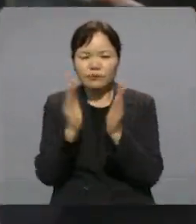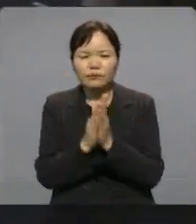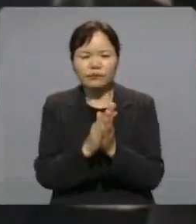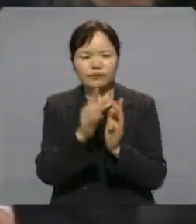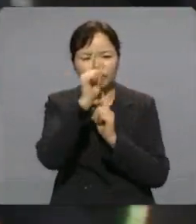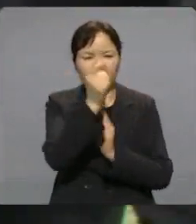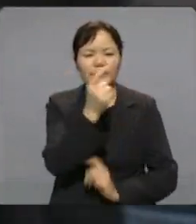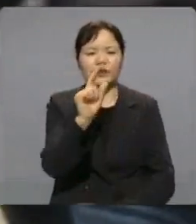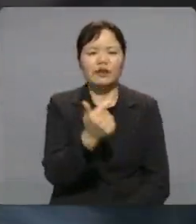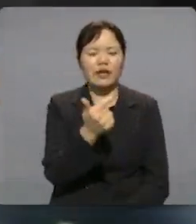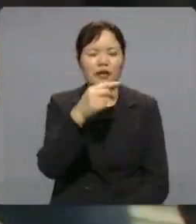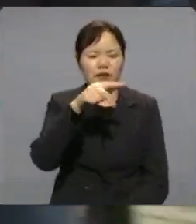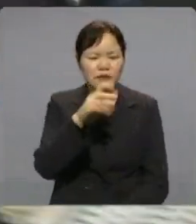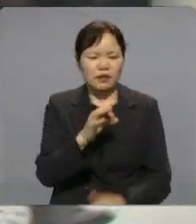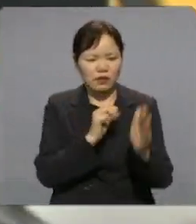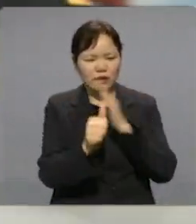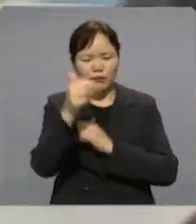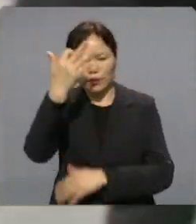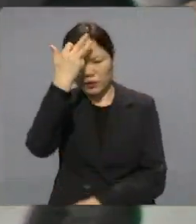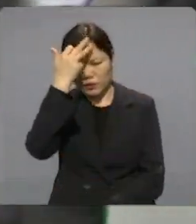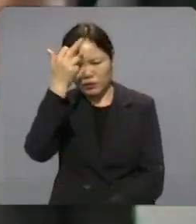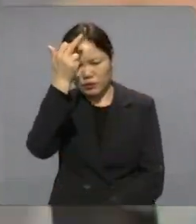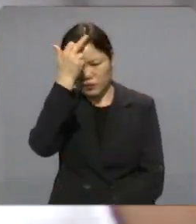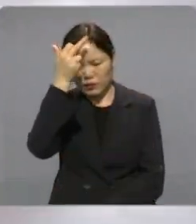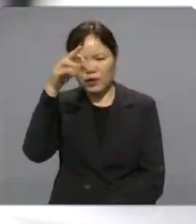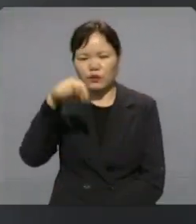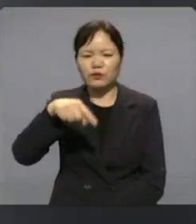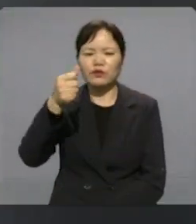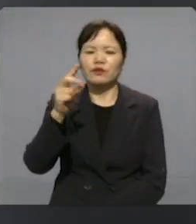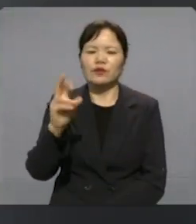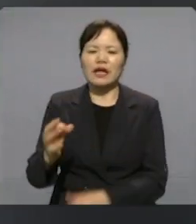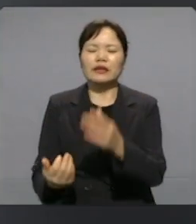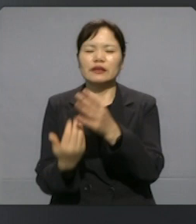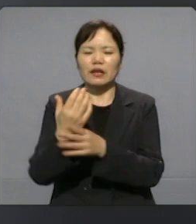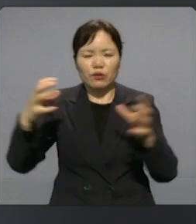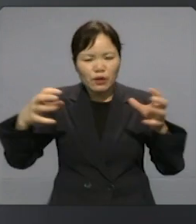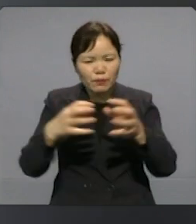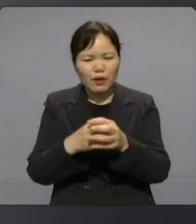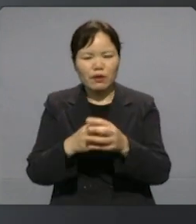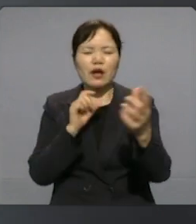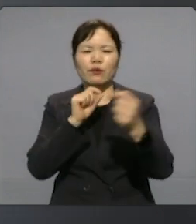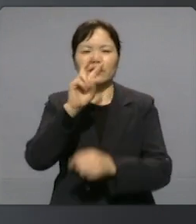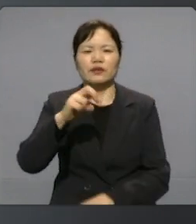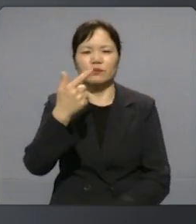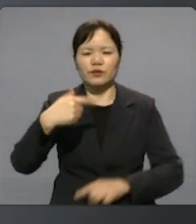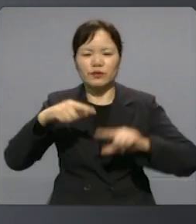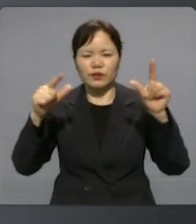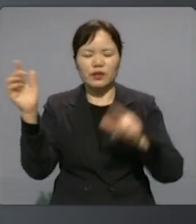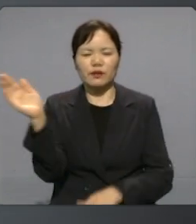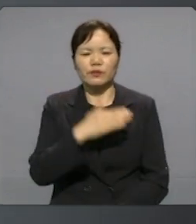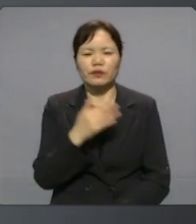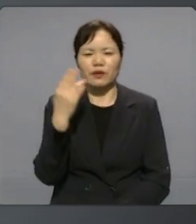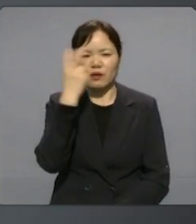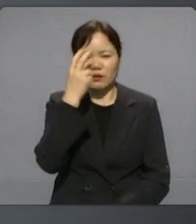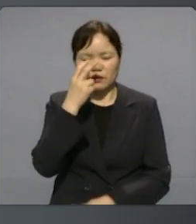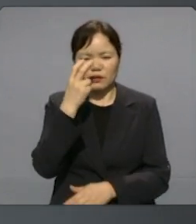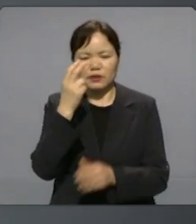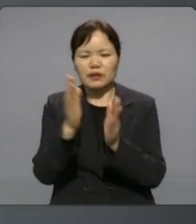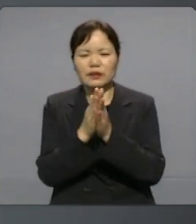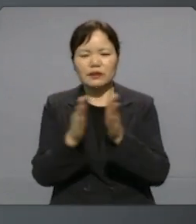화천대유 이한성 대표와 최우양 이사 사건을 김 씨 사건에 병합해 오는 26일부터 본격적으로 심리할